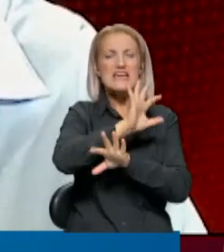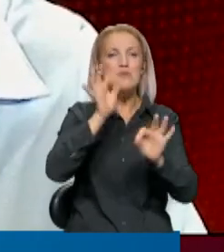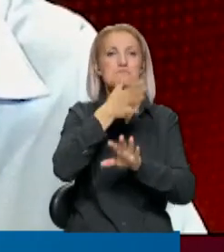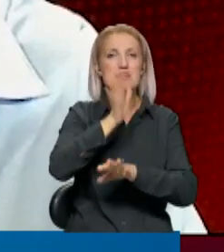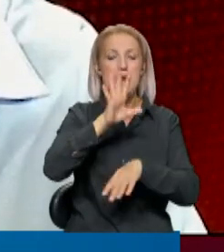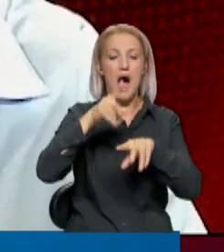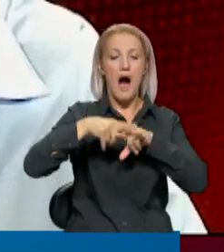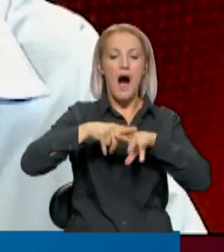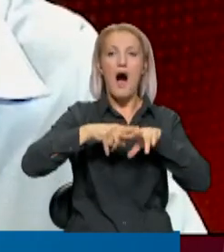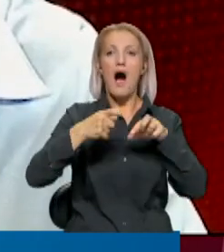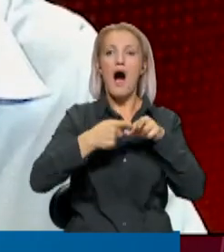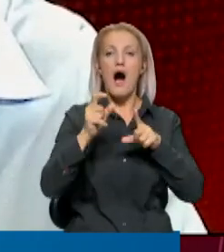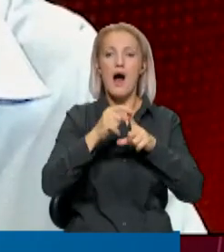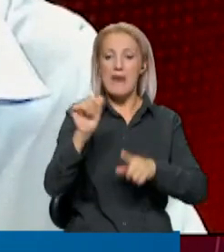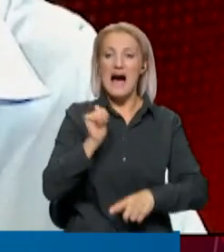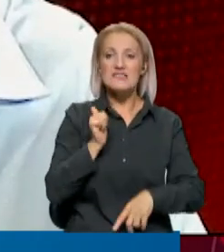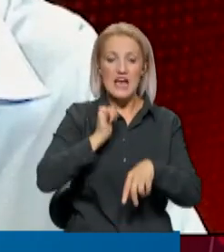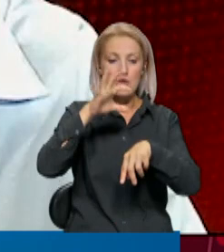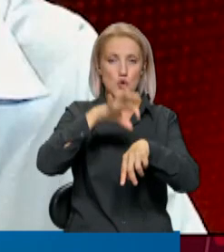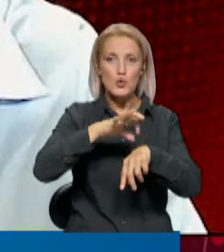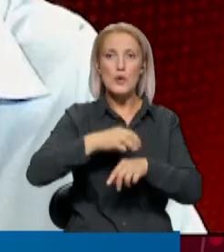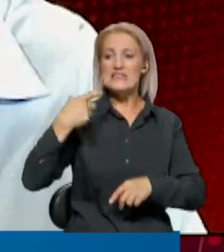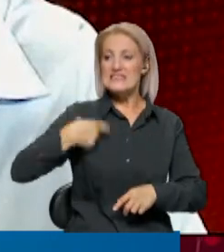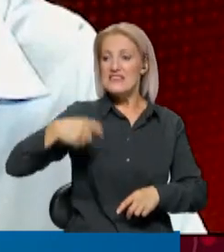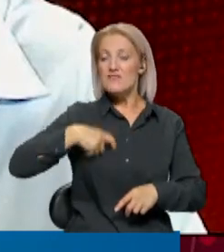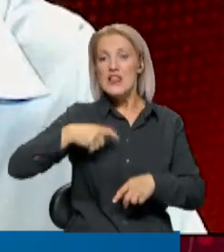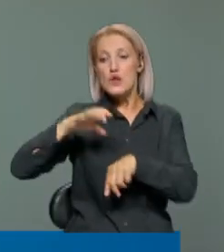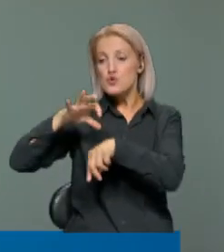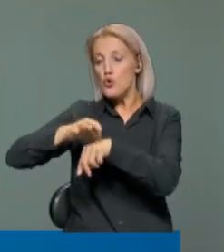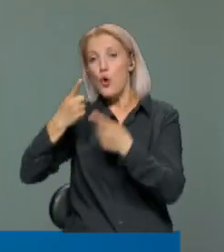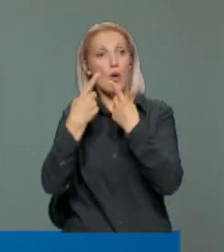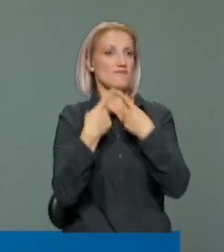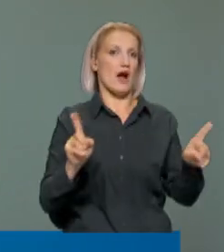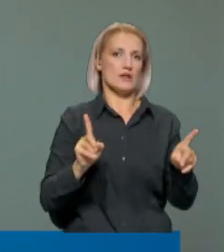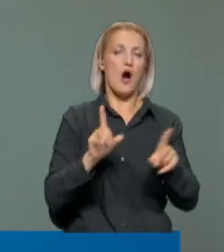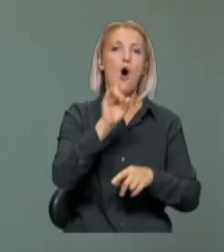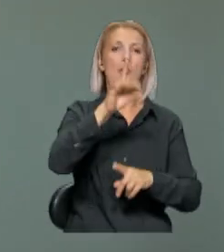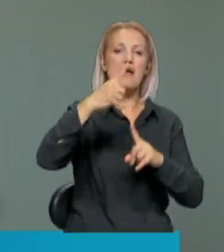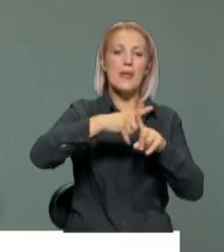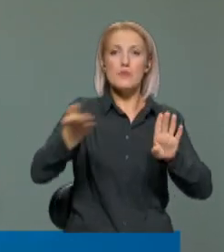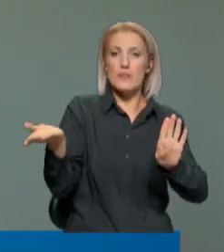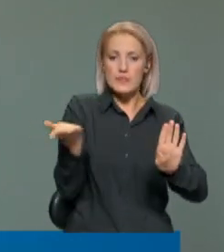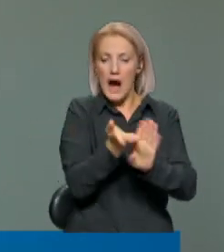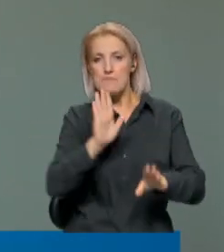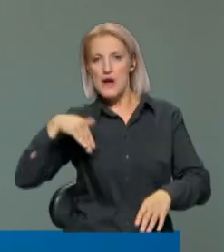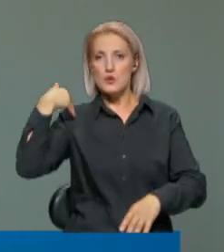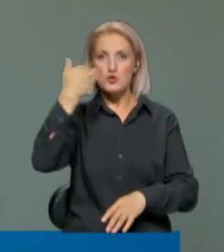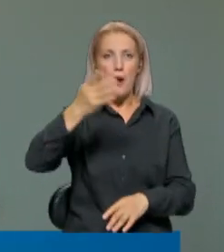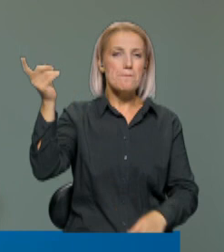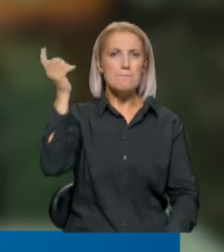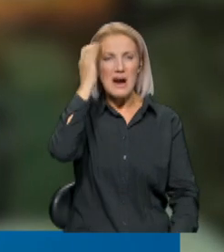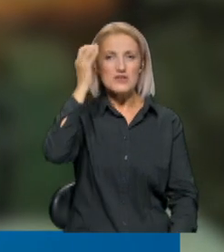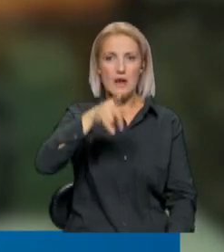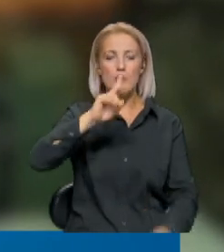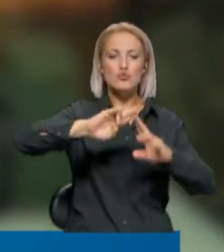harp doktorluğu, askeri doktorluk, sivil doktorluktan daha farklı. 15 Temmuz darbe girişiminden sonra başta dünyanın sayılı